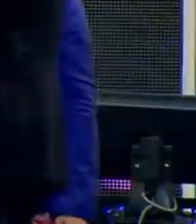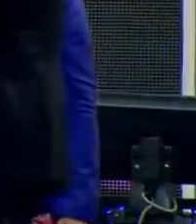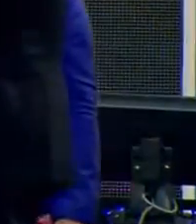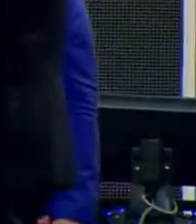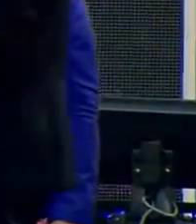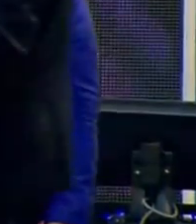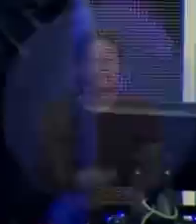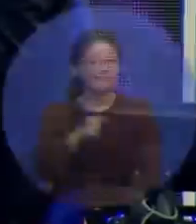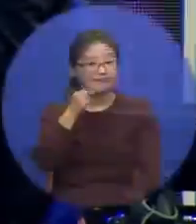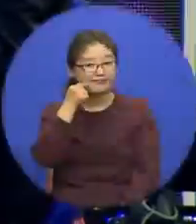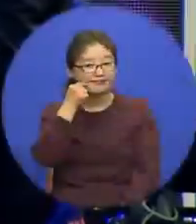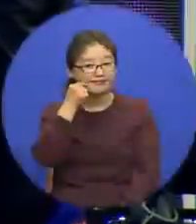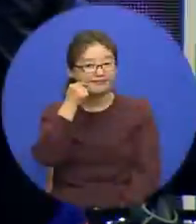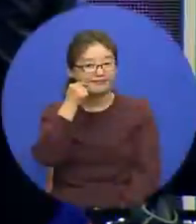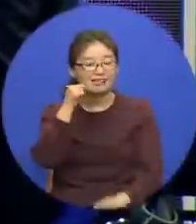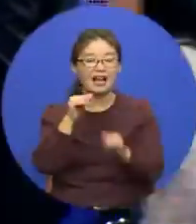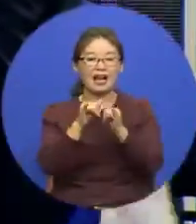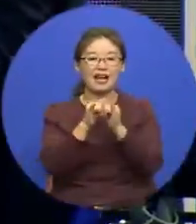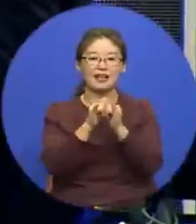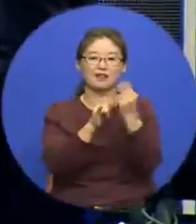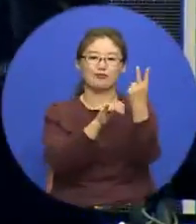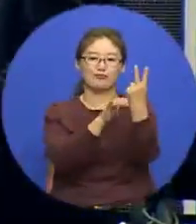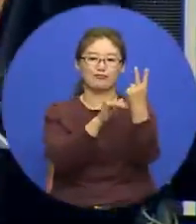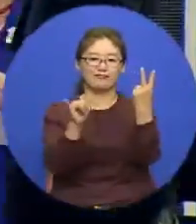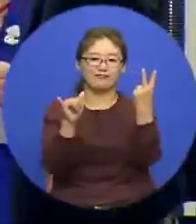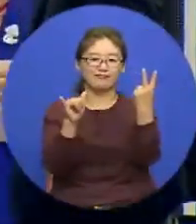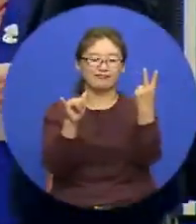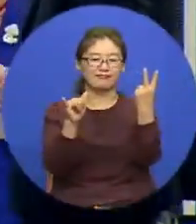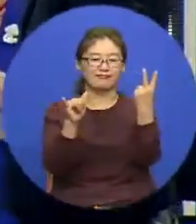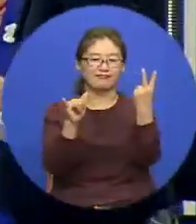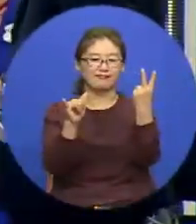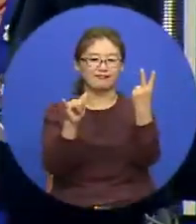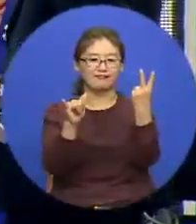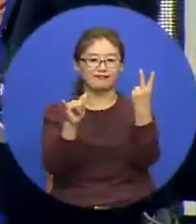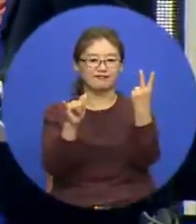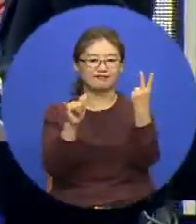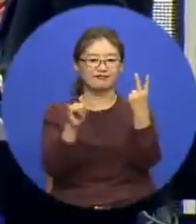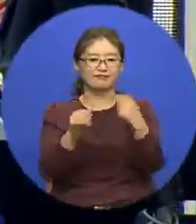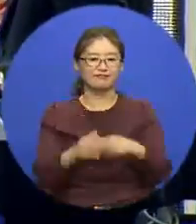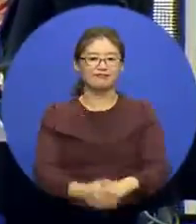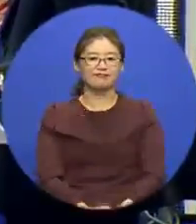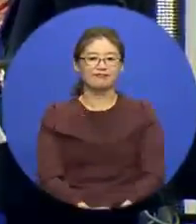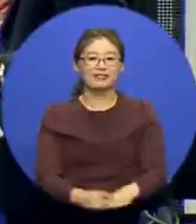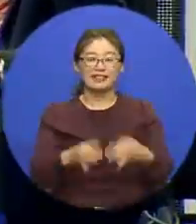자, 인기상 두 분이십니다. 여러분 인기상